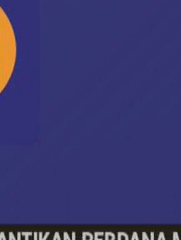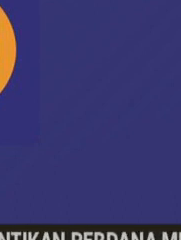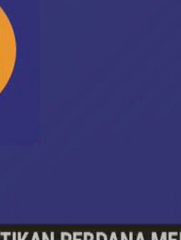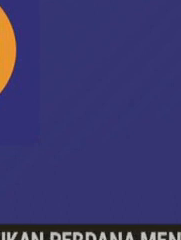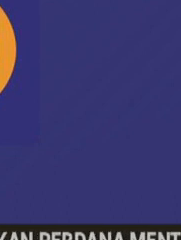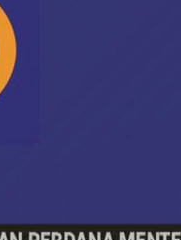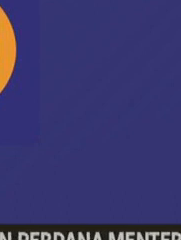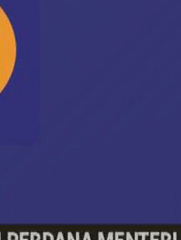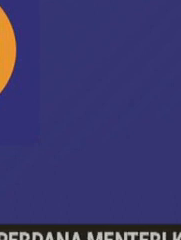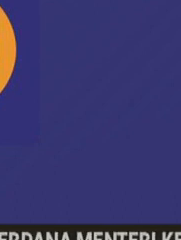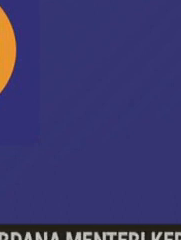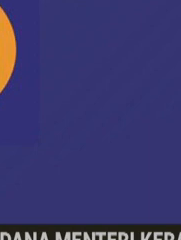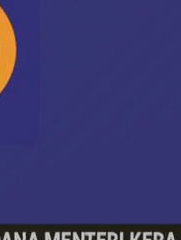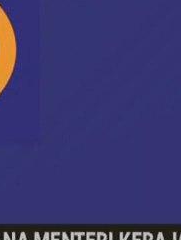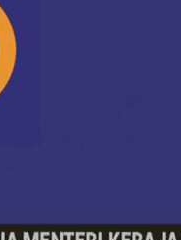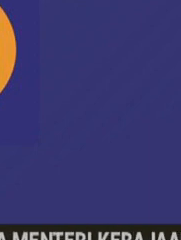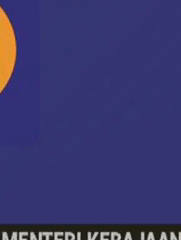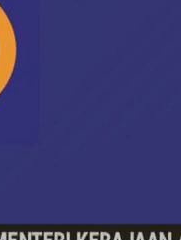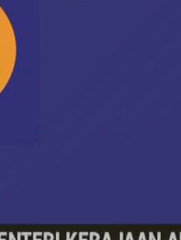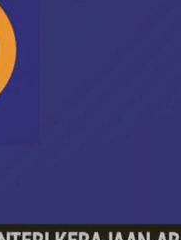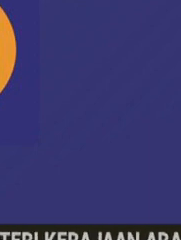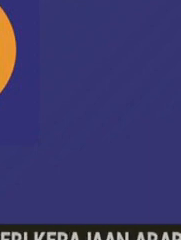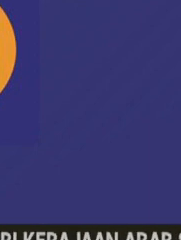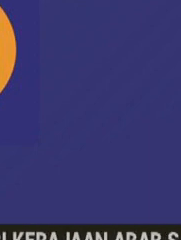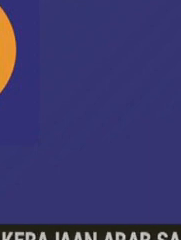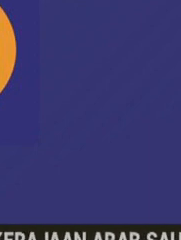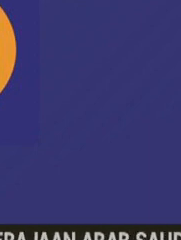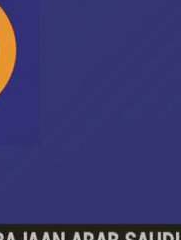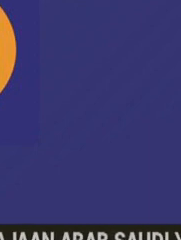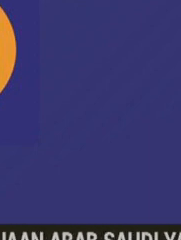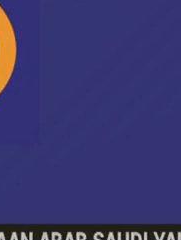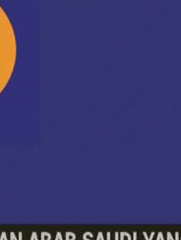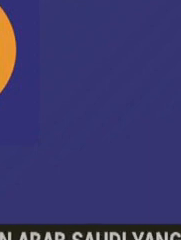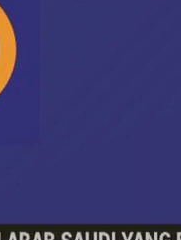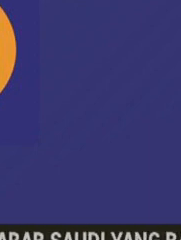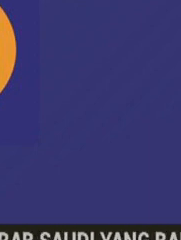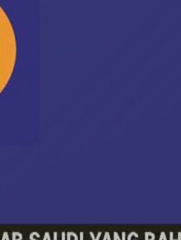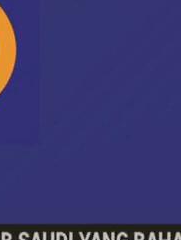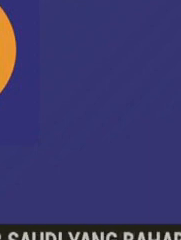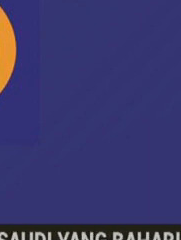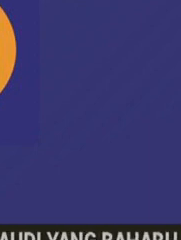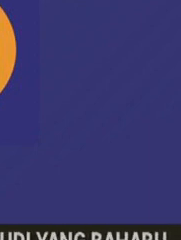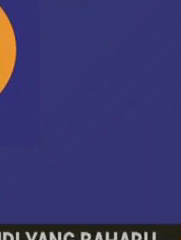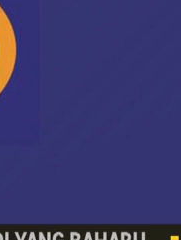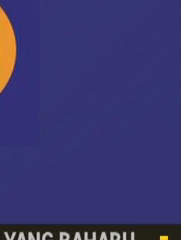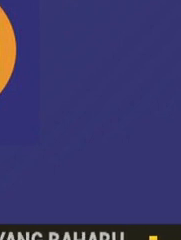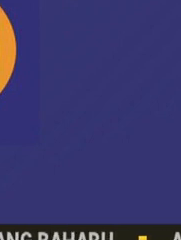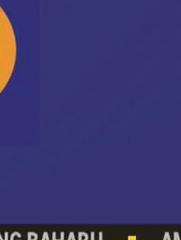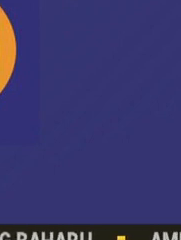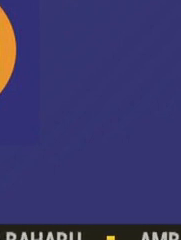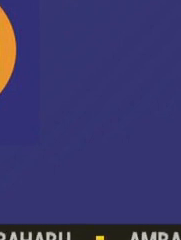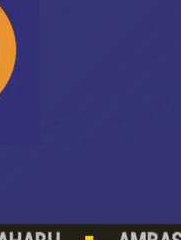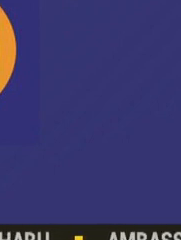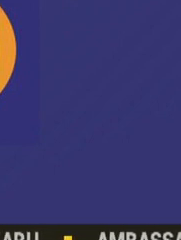61 perpuluhan 400 dan liputan bagi rakyat dan penduduk negara ini yang mendapatkan 3